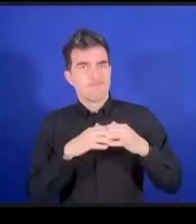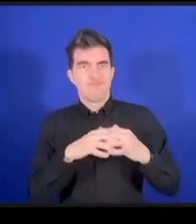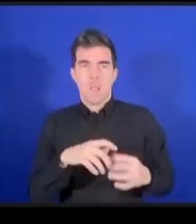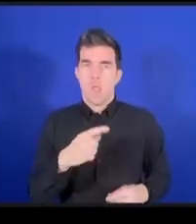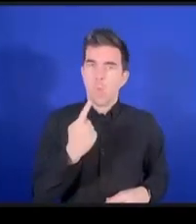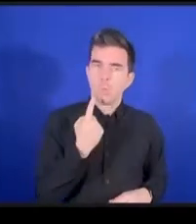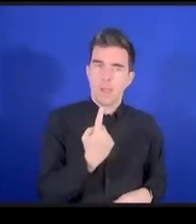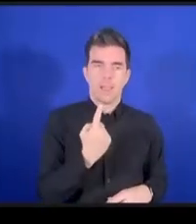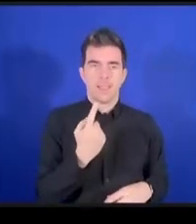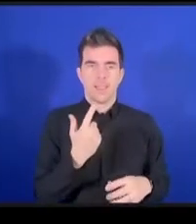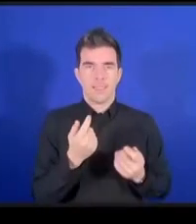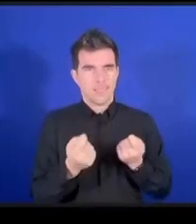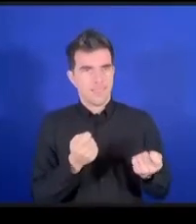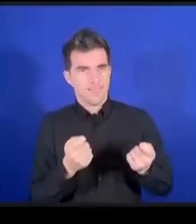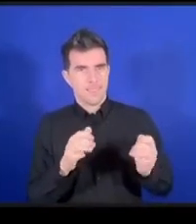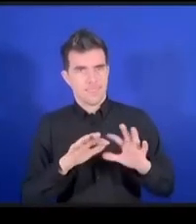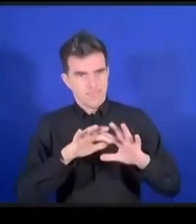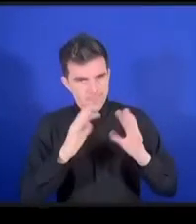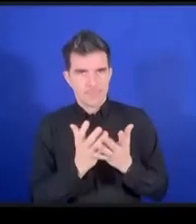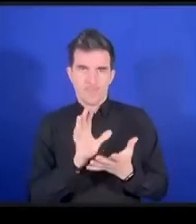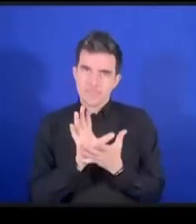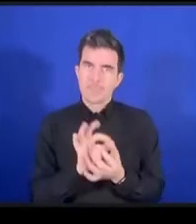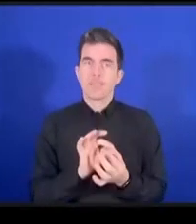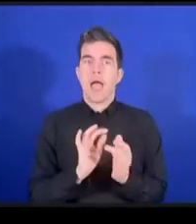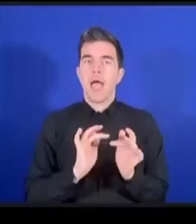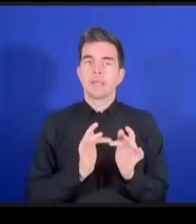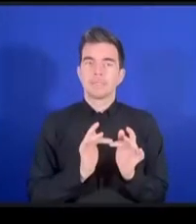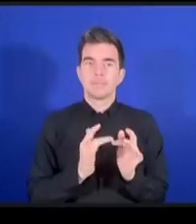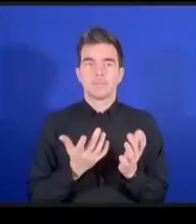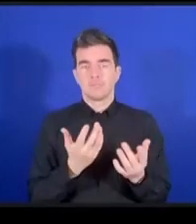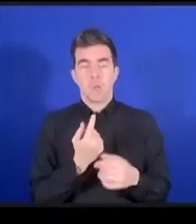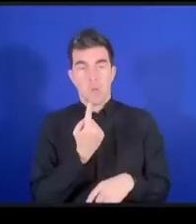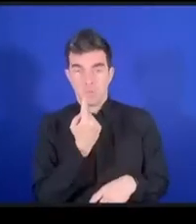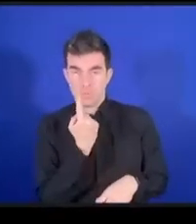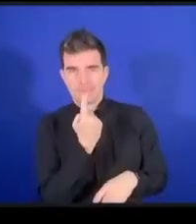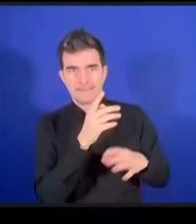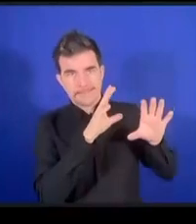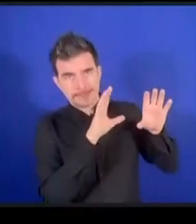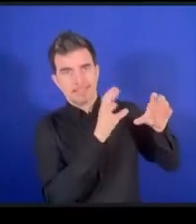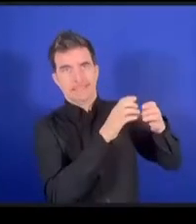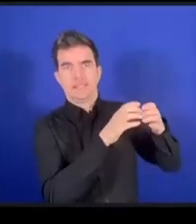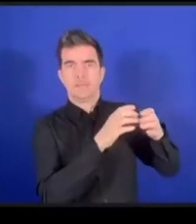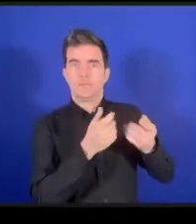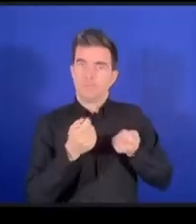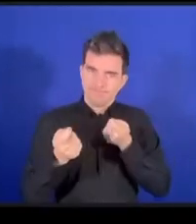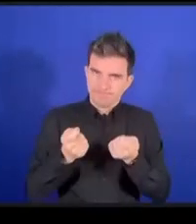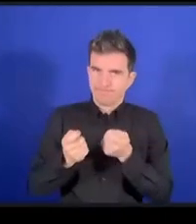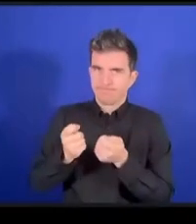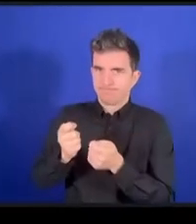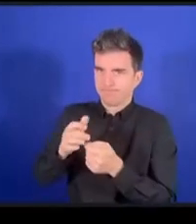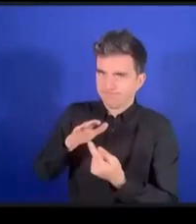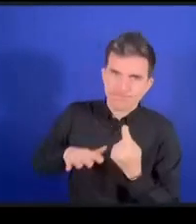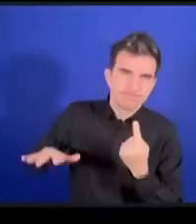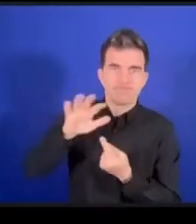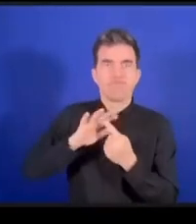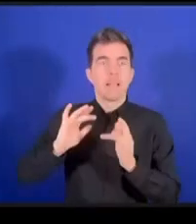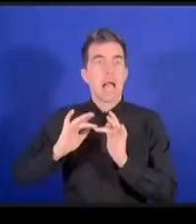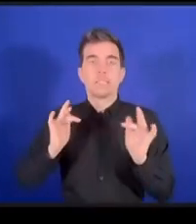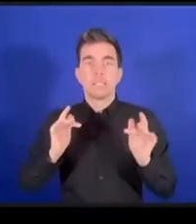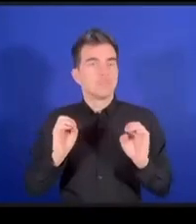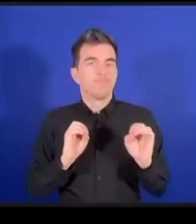мировое глобальное управления или некую структуру или рамки управления этими